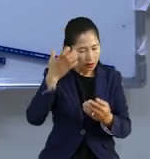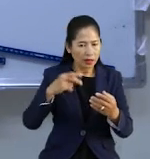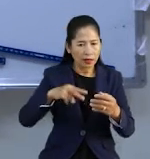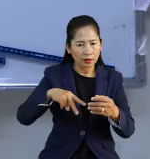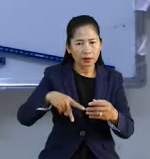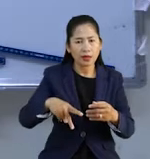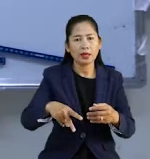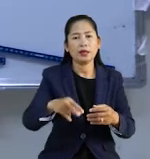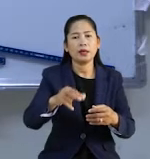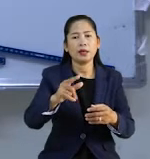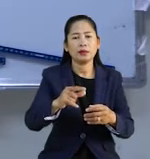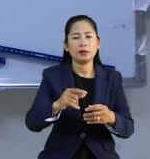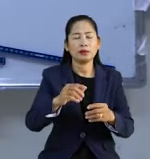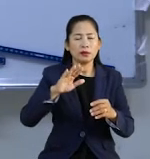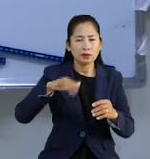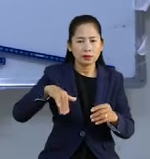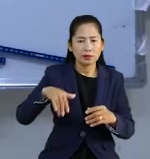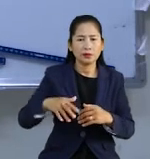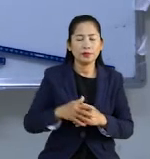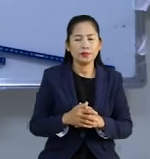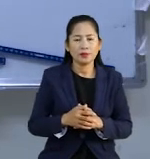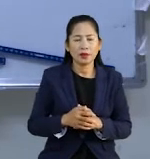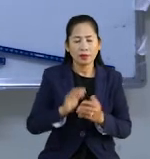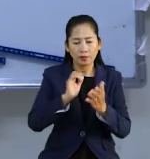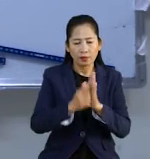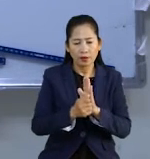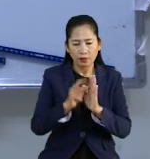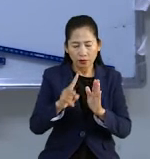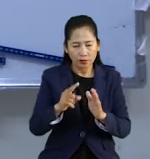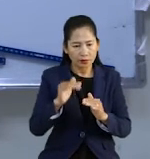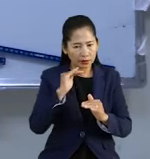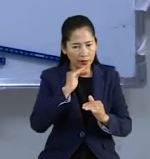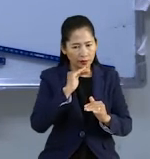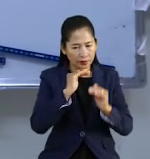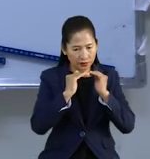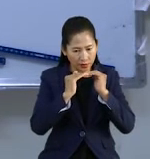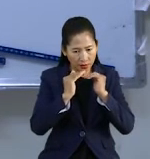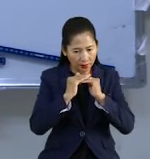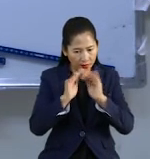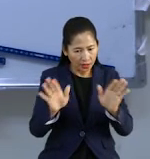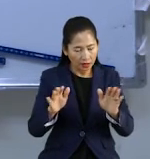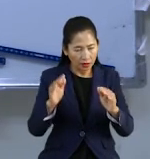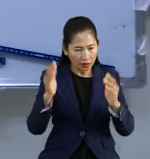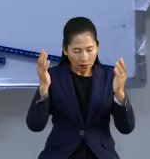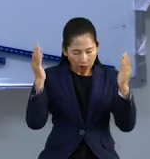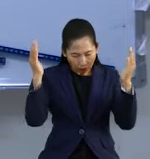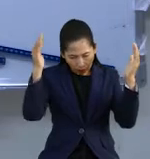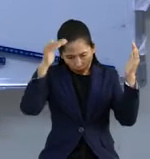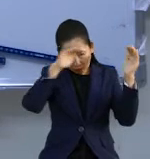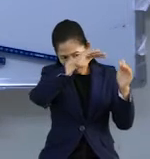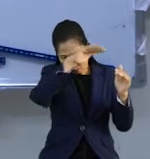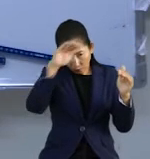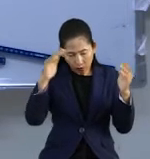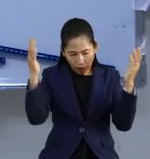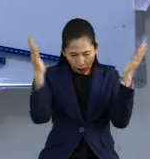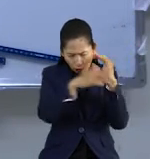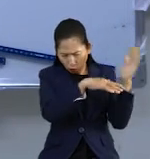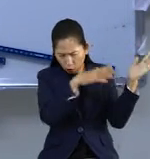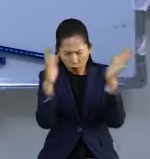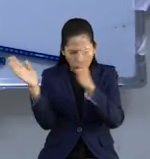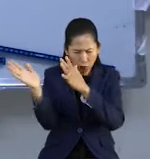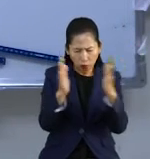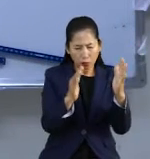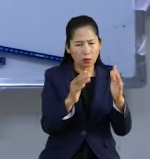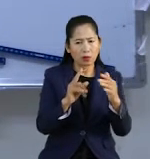ដើរទៅមុខទៀតដោយយឺតយឺតពេលនោះស្រាប់តែមេឃងងឹតខ្យល់បក់បោកពីគ្រប់ទិសទី